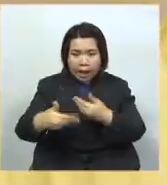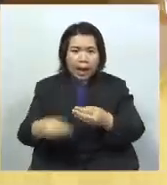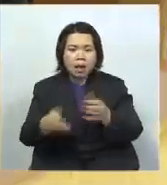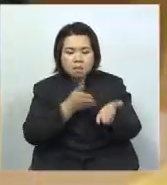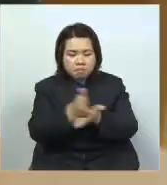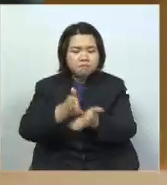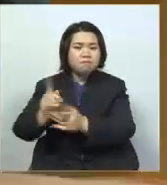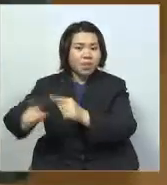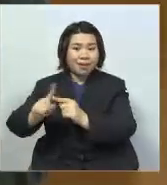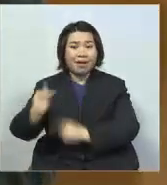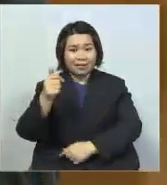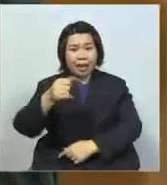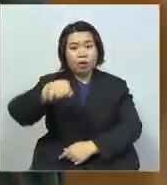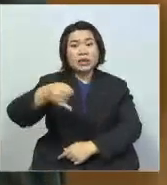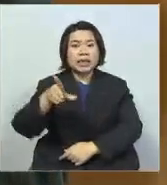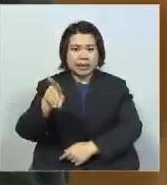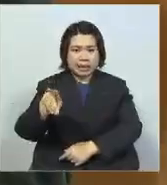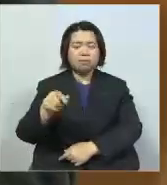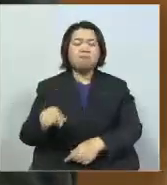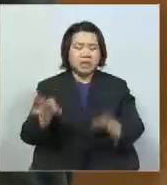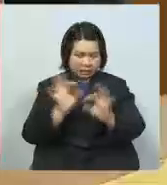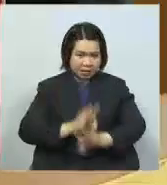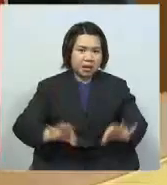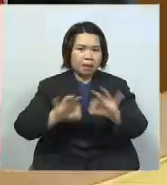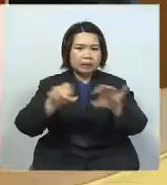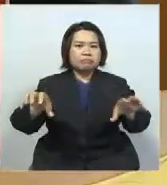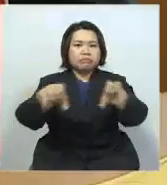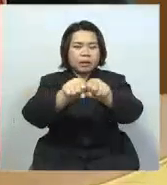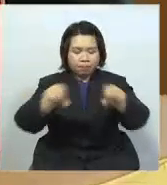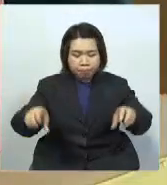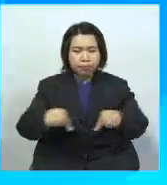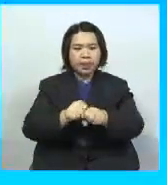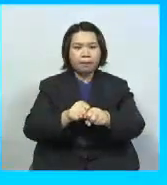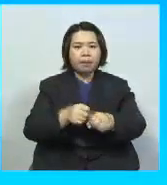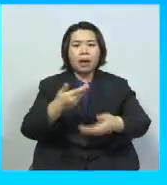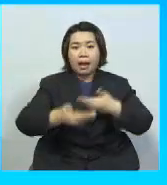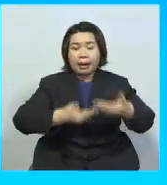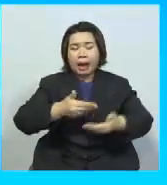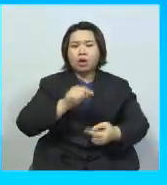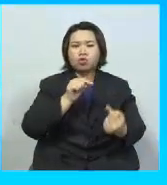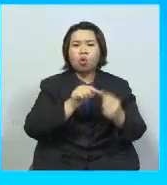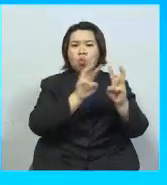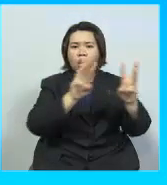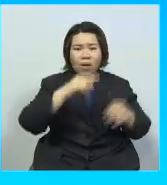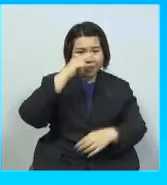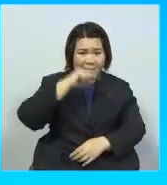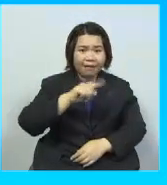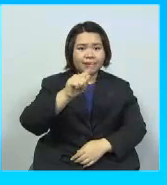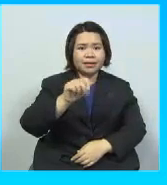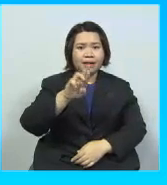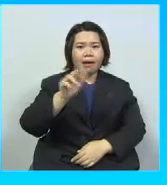างต่างๆของ JD Group ค่ะโดยจะเน้นจับคู่เจรจาธุรกิจให้กับผู้ขายใน ThaiTrade.com กับผู้ซื้อจ